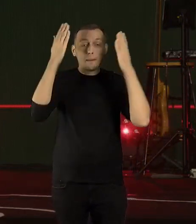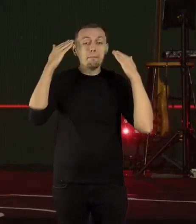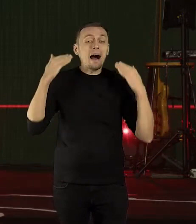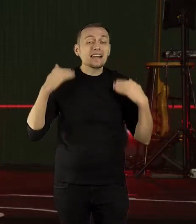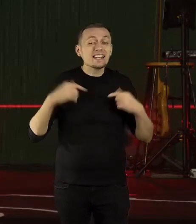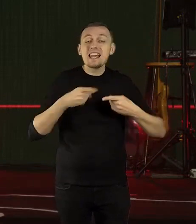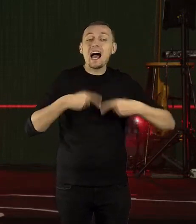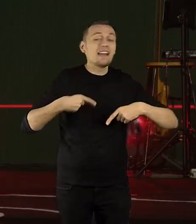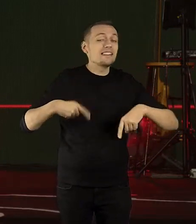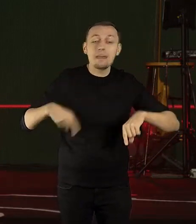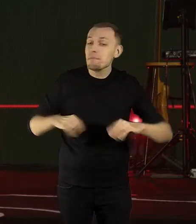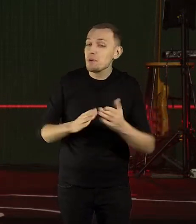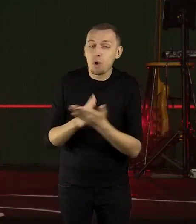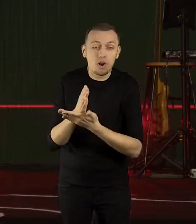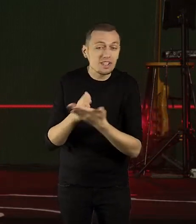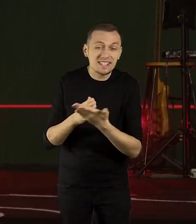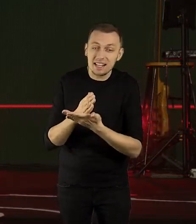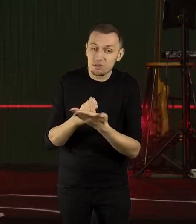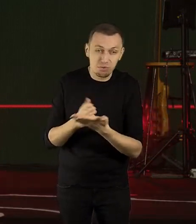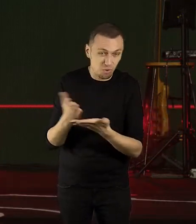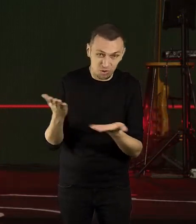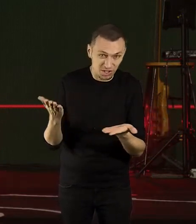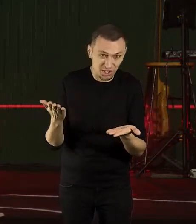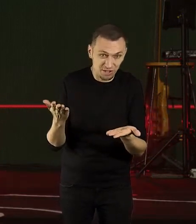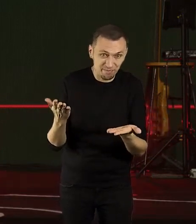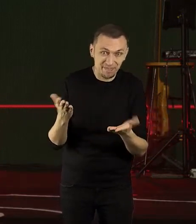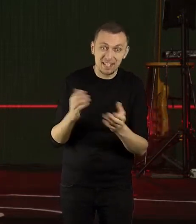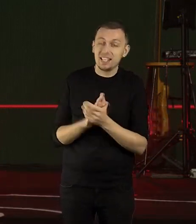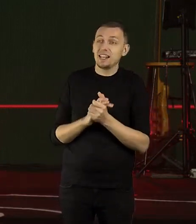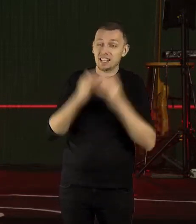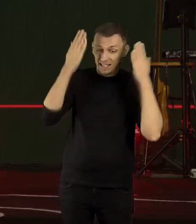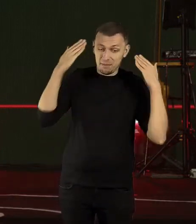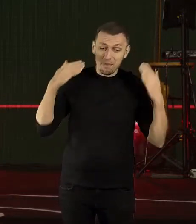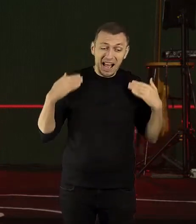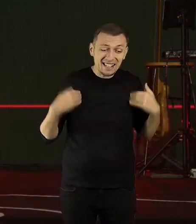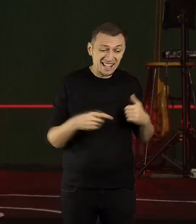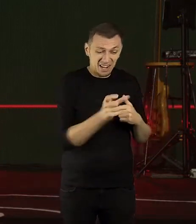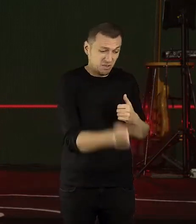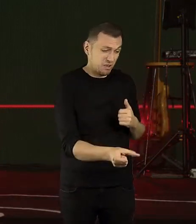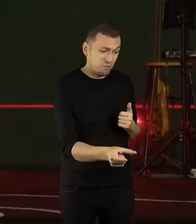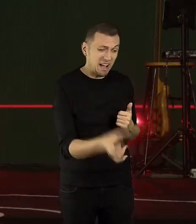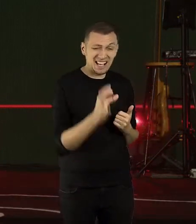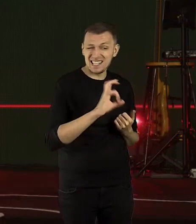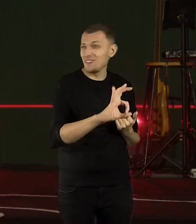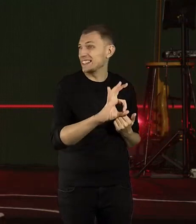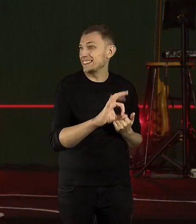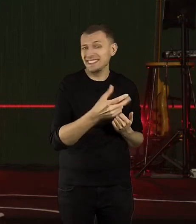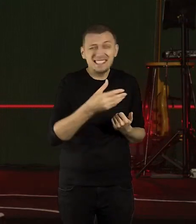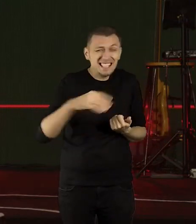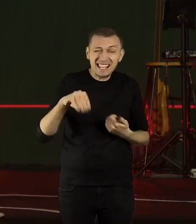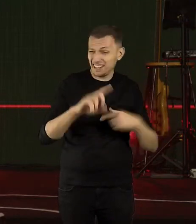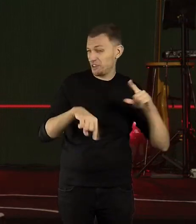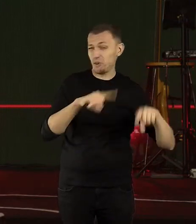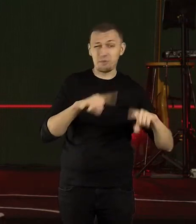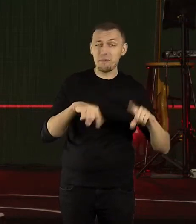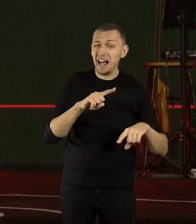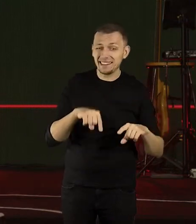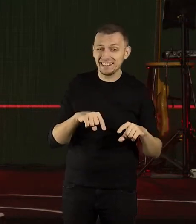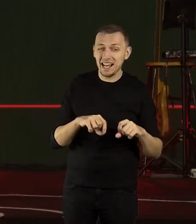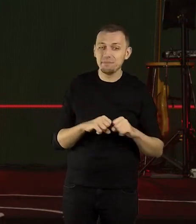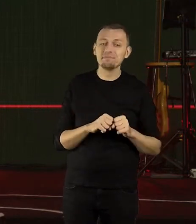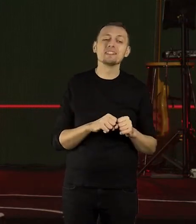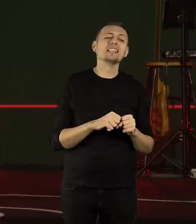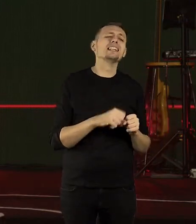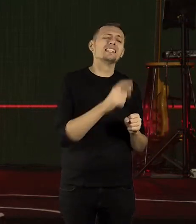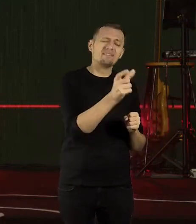Marii szczególnego, co by mogło ją w szczególny sposób polecić Panu Bogu. Oczywiście, to była pobożna